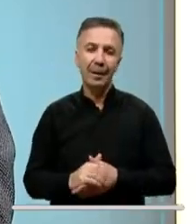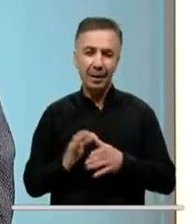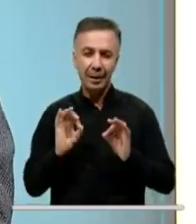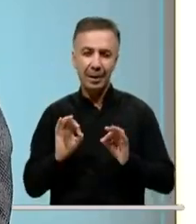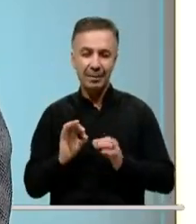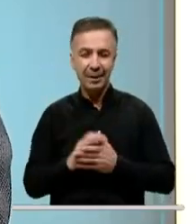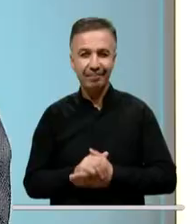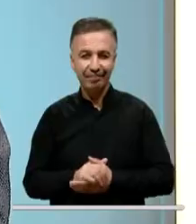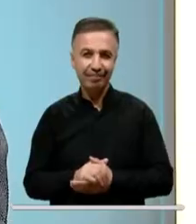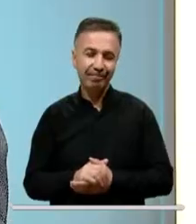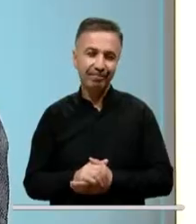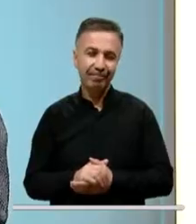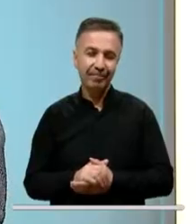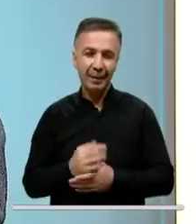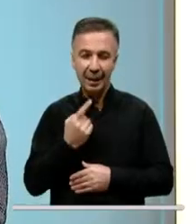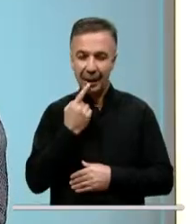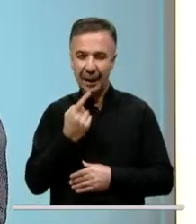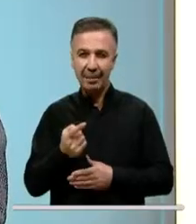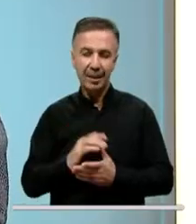muhterem hocam, diyelim ki